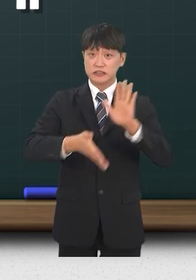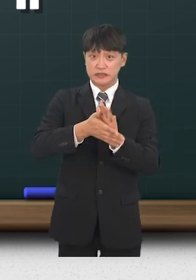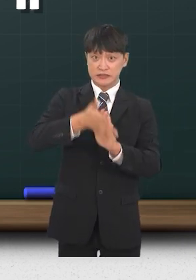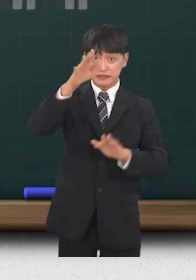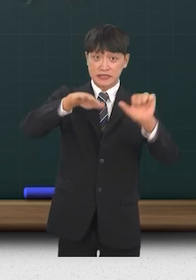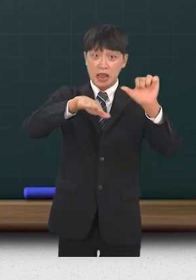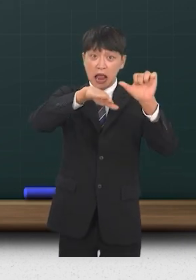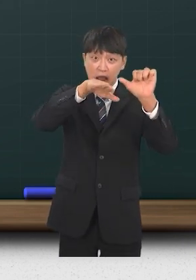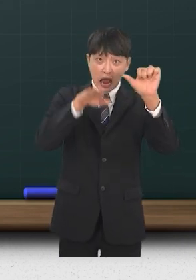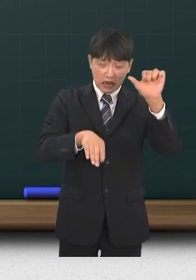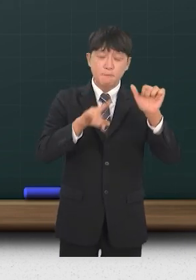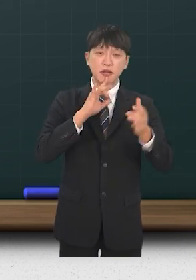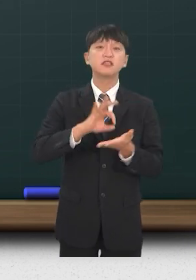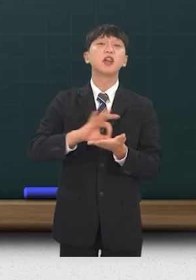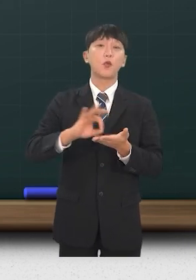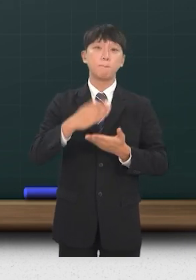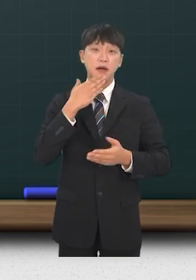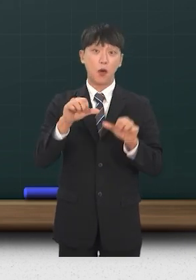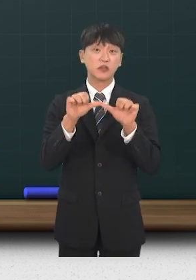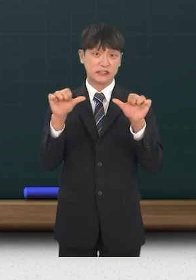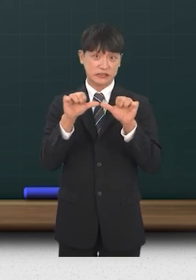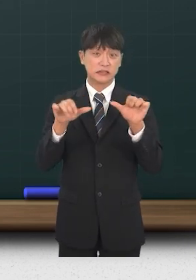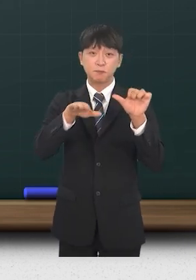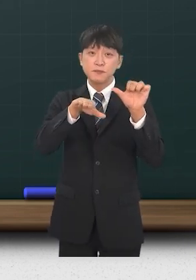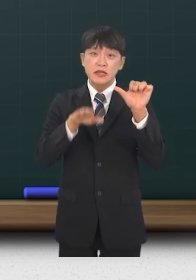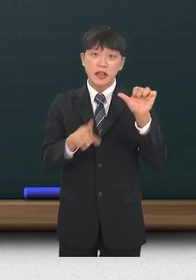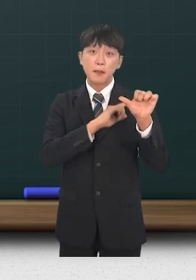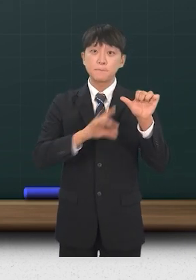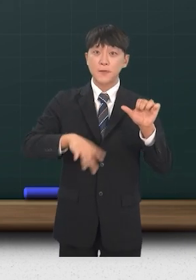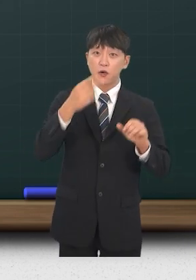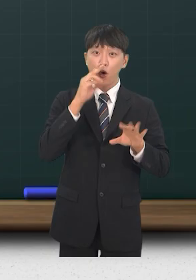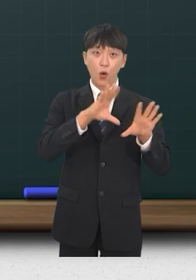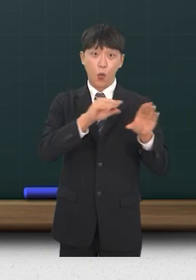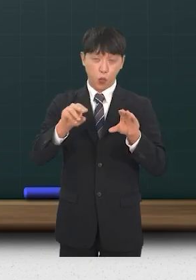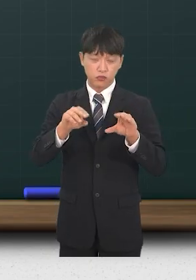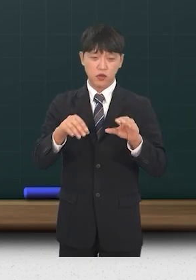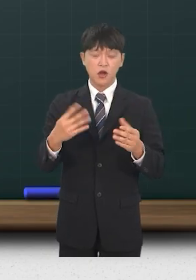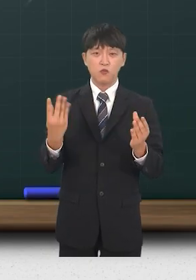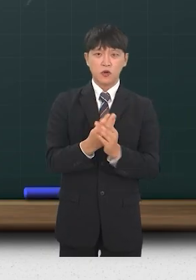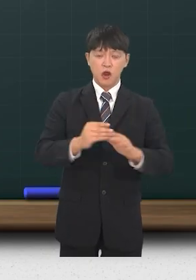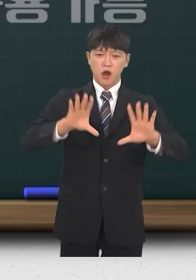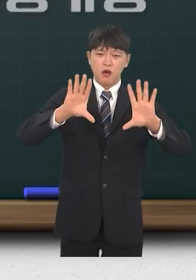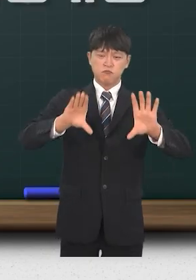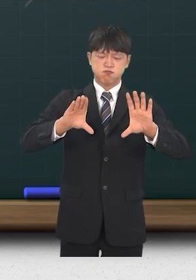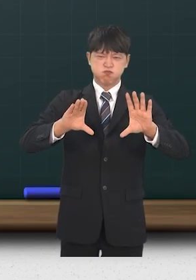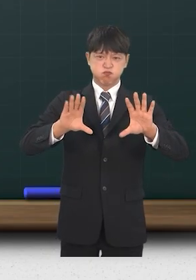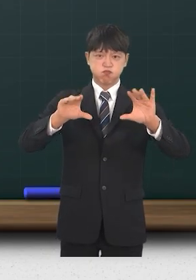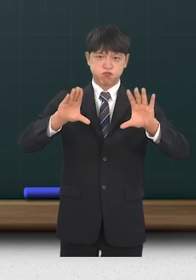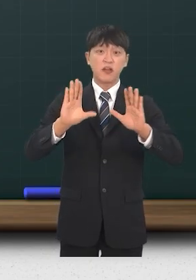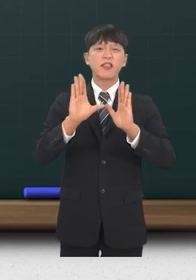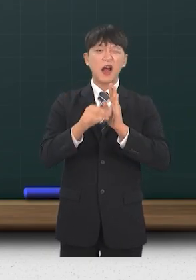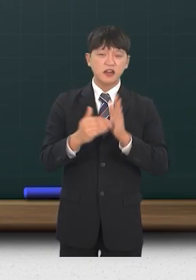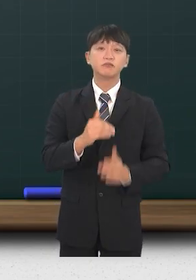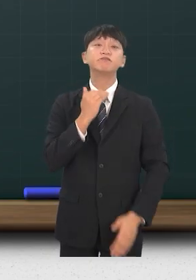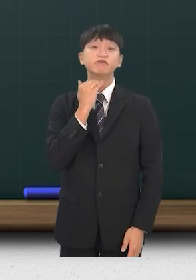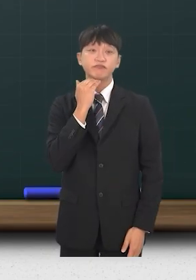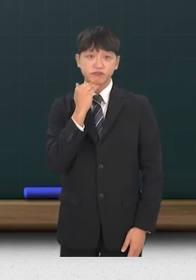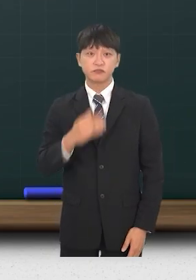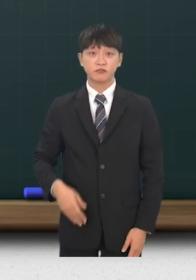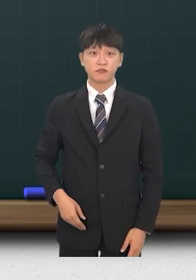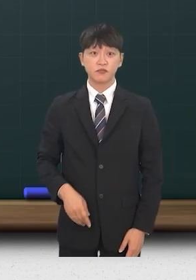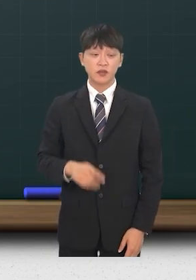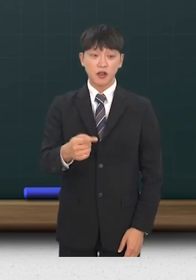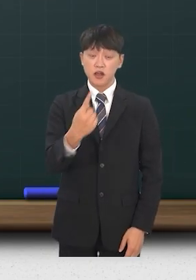조입니다. 벽을 짚으며 안전하게 내려갑니다. 다음은 에어매트 사용법입니다. 에어매트는 5층 이하인